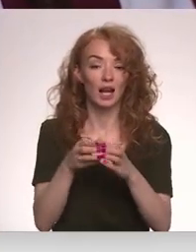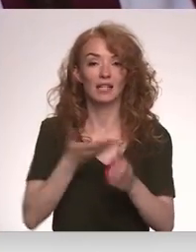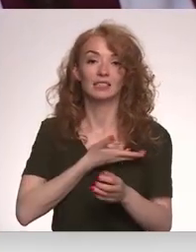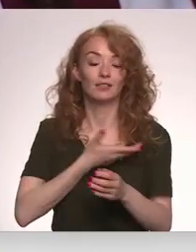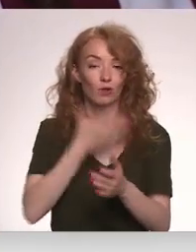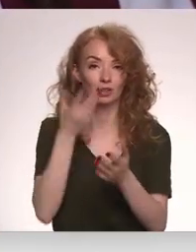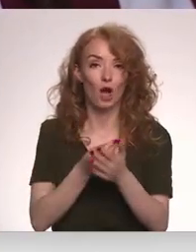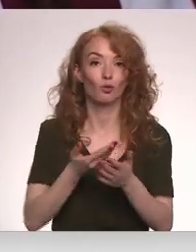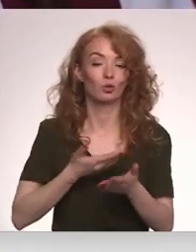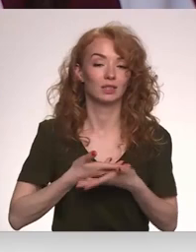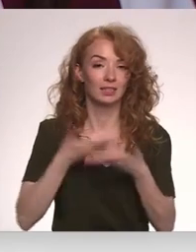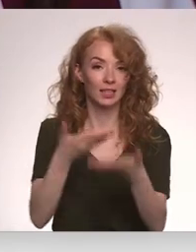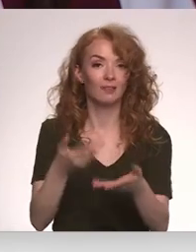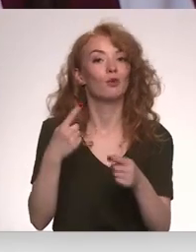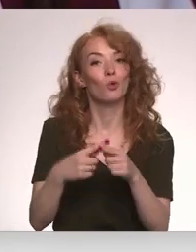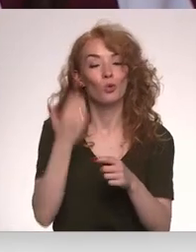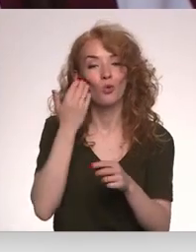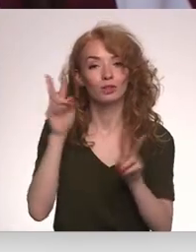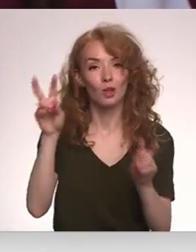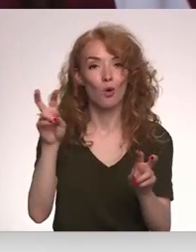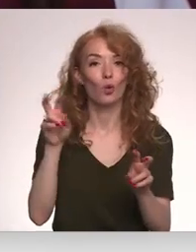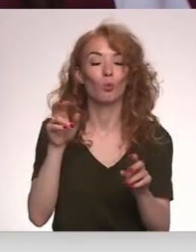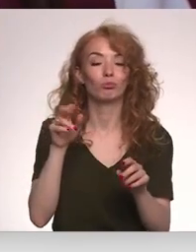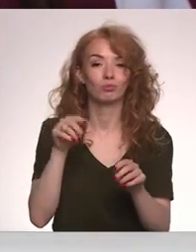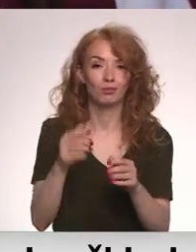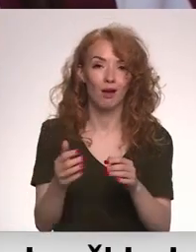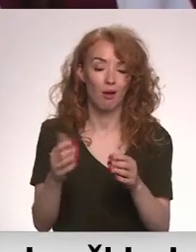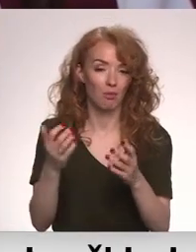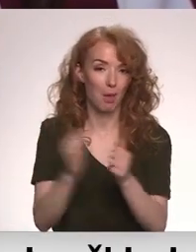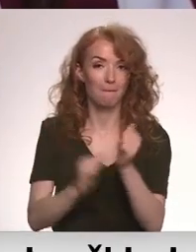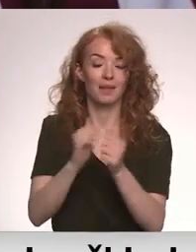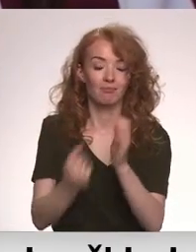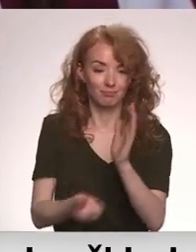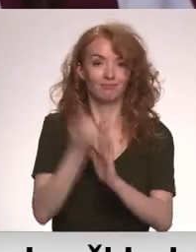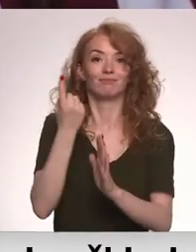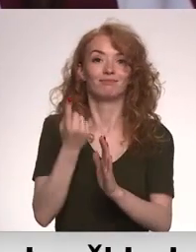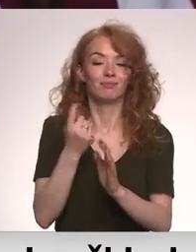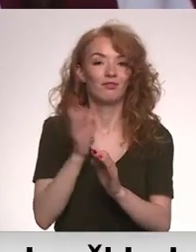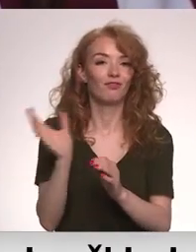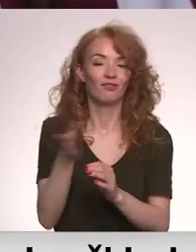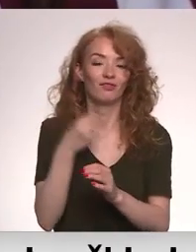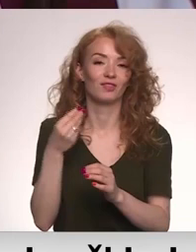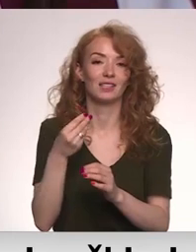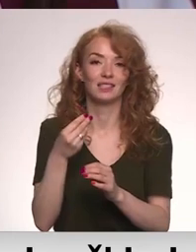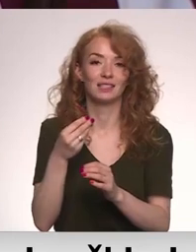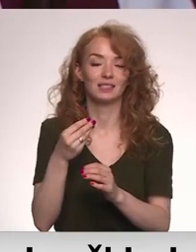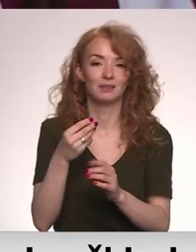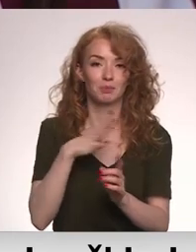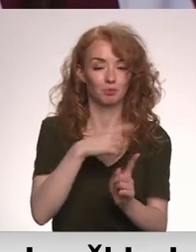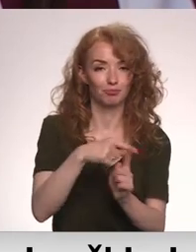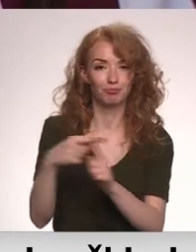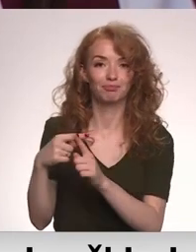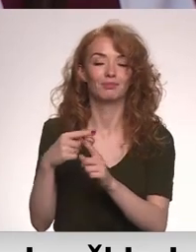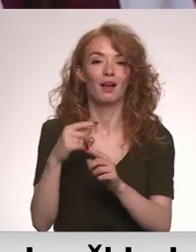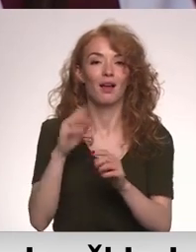dzīvi un nosaukums viņu uzmeklēja, jo bija visi dotumi, lai